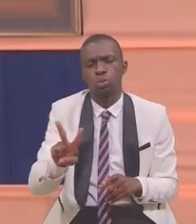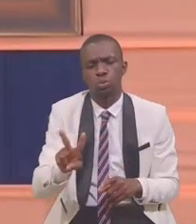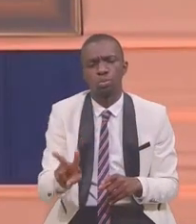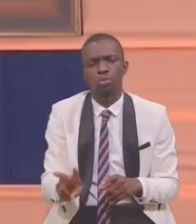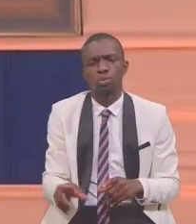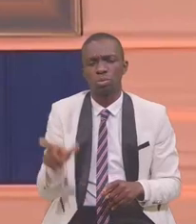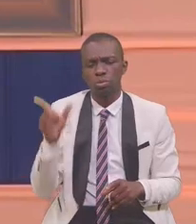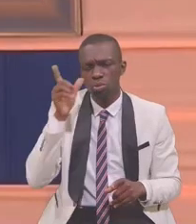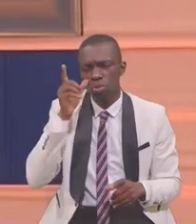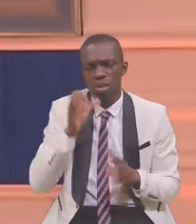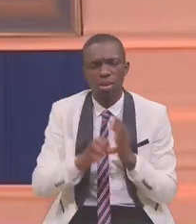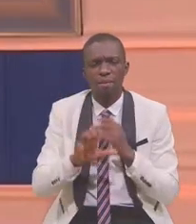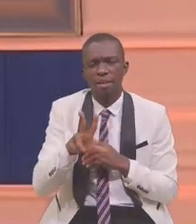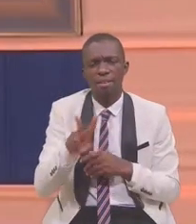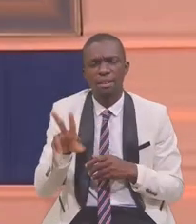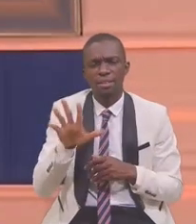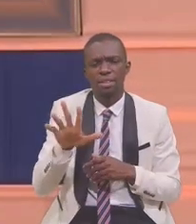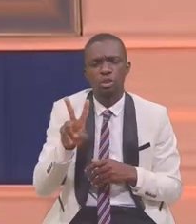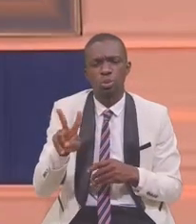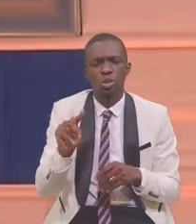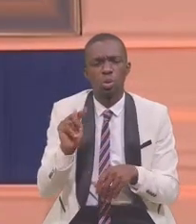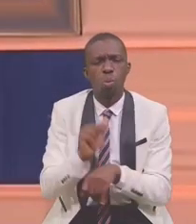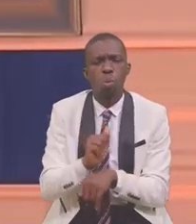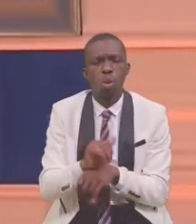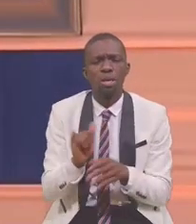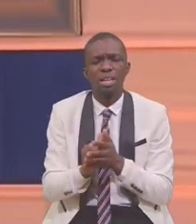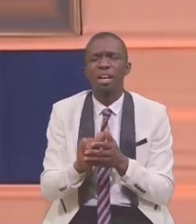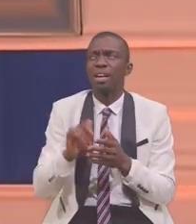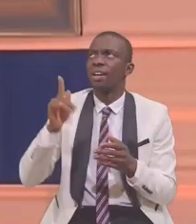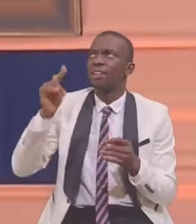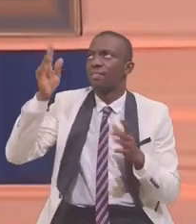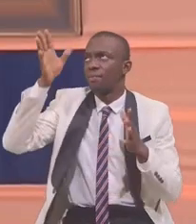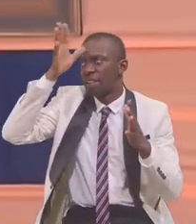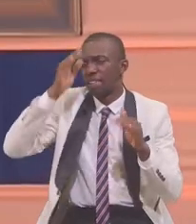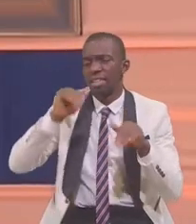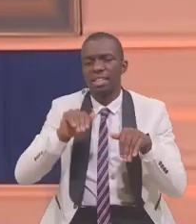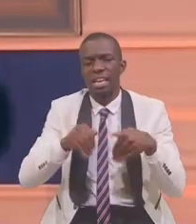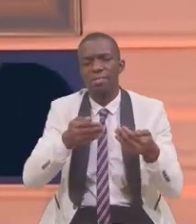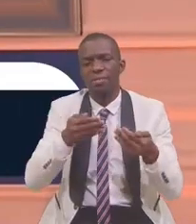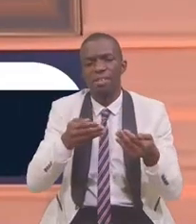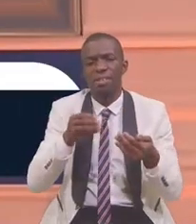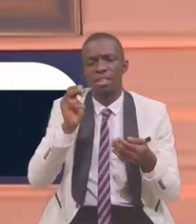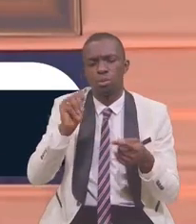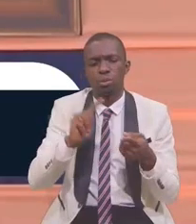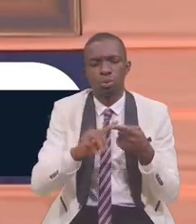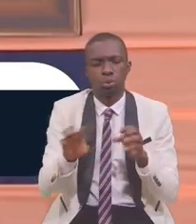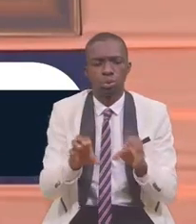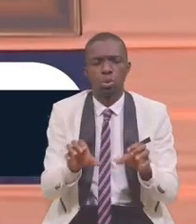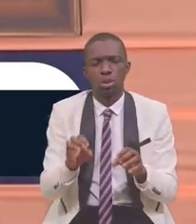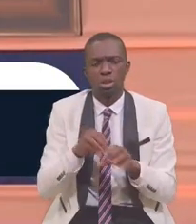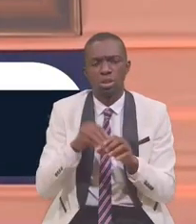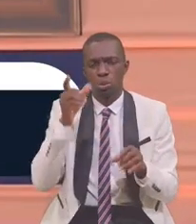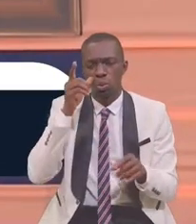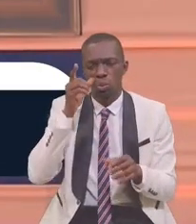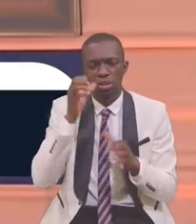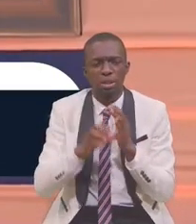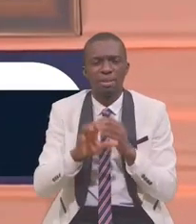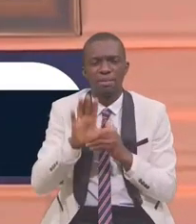L'œuvre qu'il a donné à faire, et que comme le Père m'a envoyé dans le monde, Luc 5,